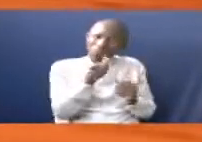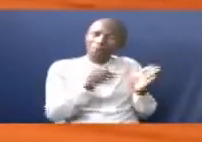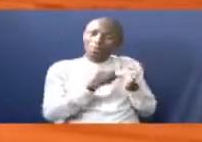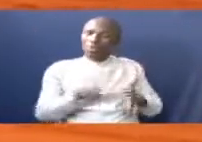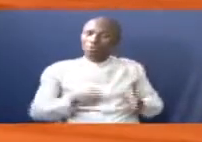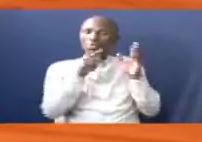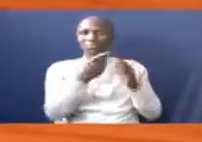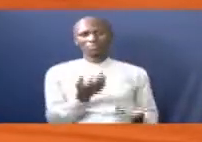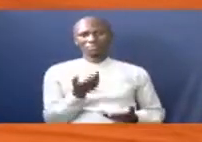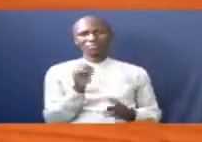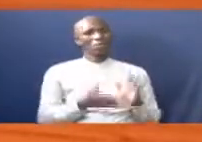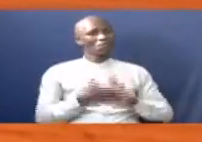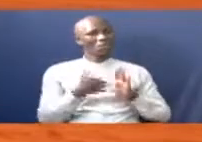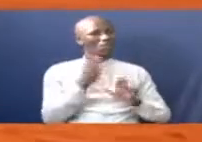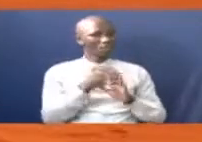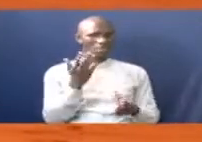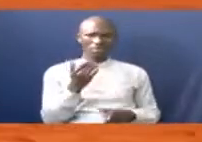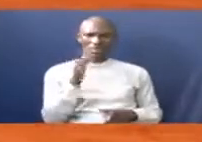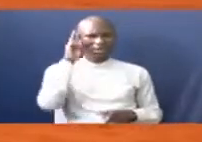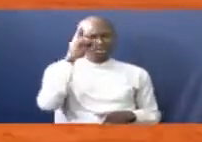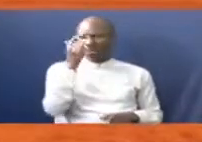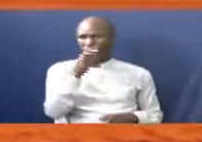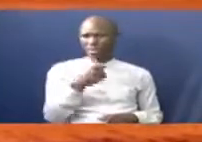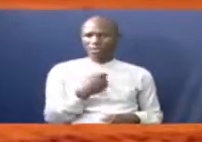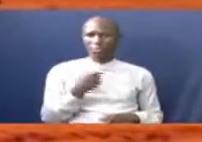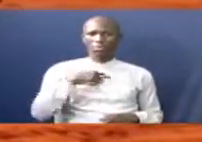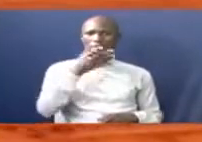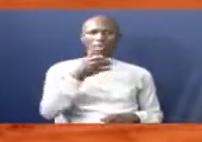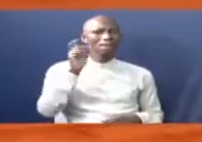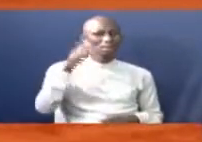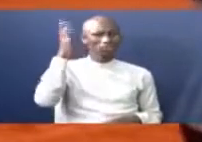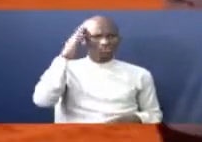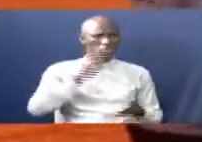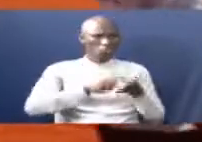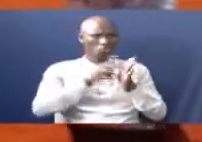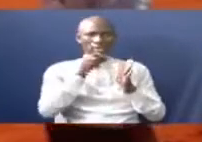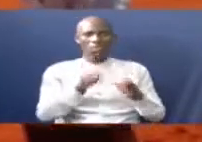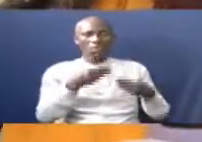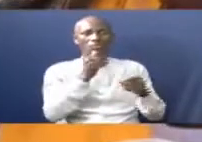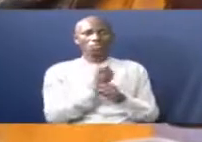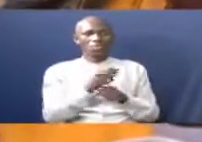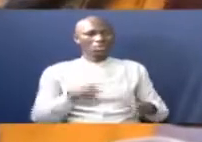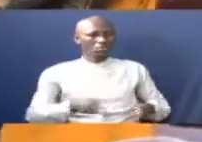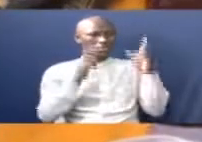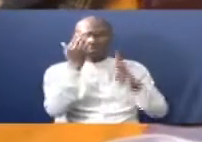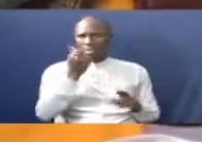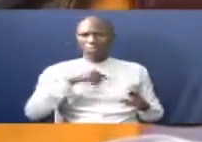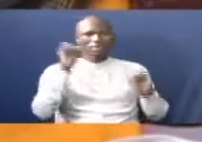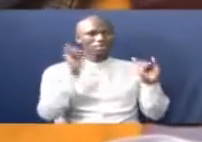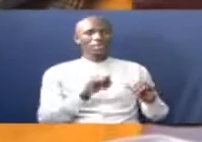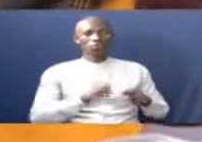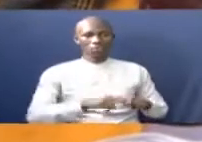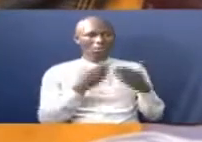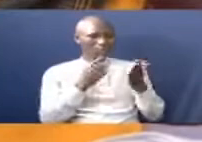lelo, ukala atondo baile. Kitumi kinene cha kuitha tui baani kumanobo wa contractor lawa nengiwe lelo yu. Nundu utweka lile nthina